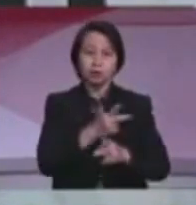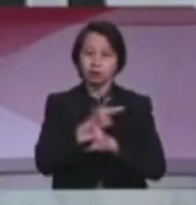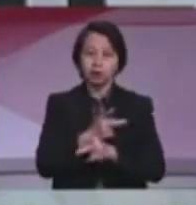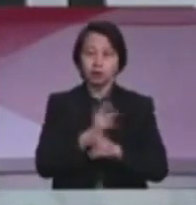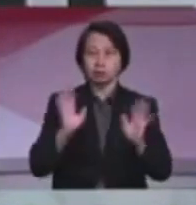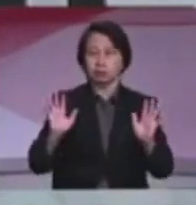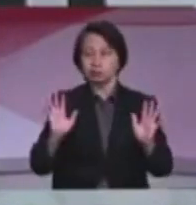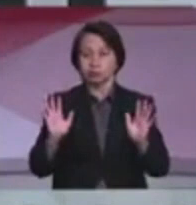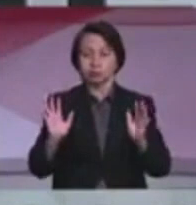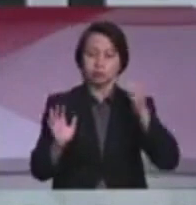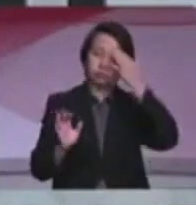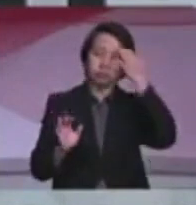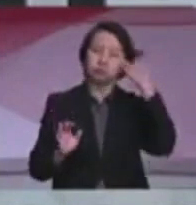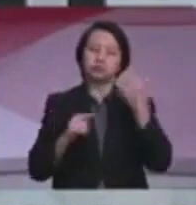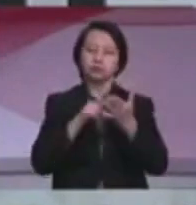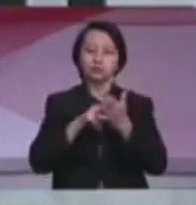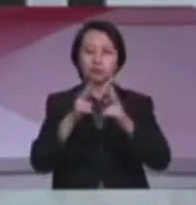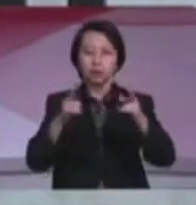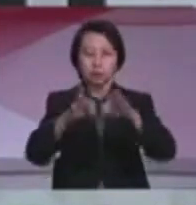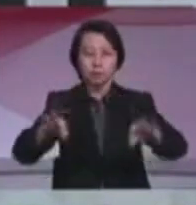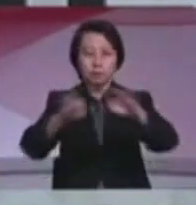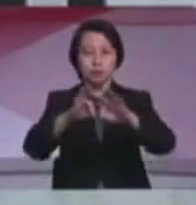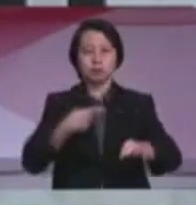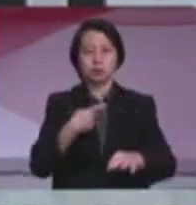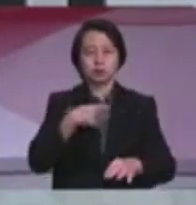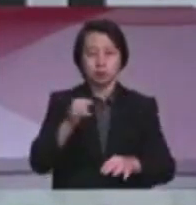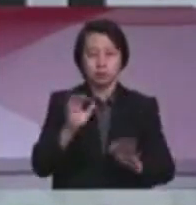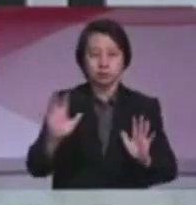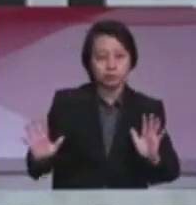pencegahan. Ini adalah amatlah penting untuk kita